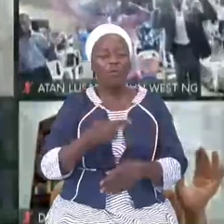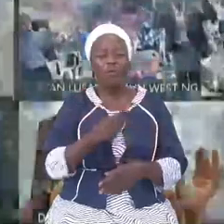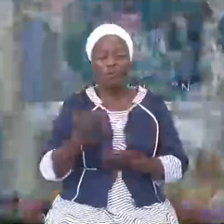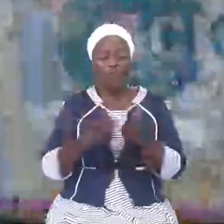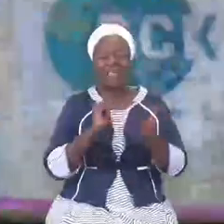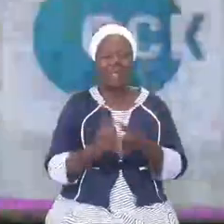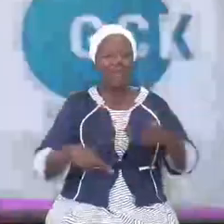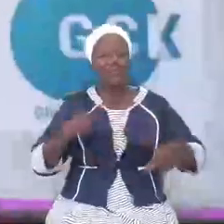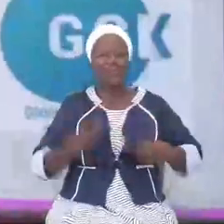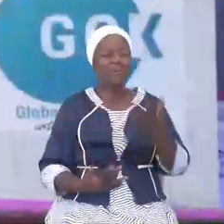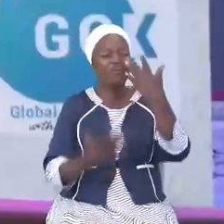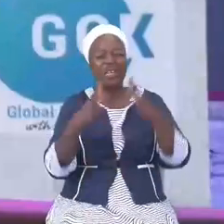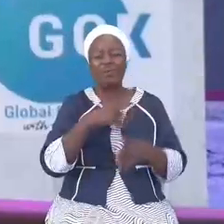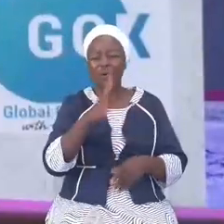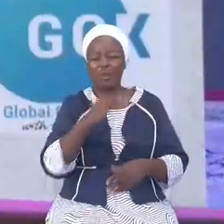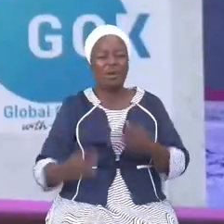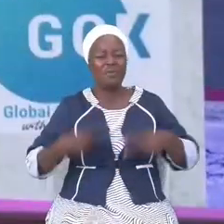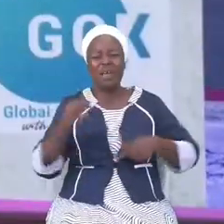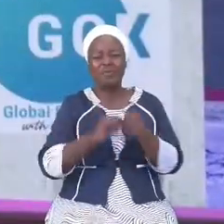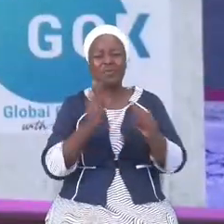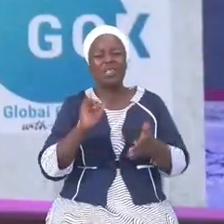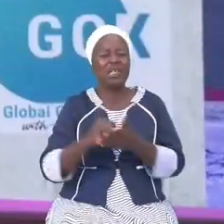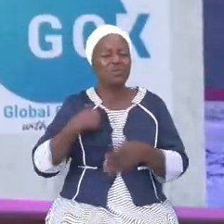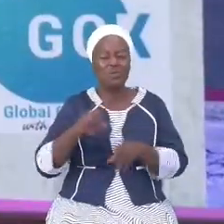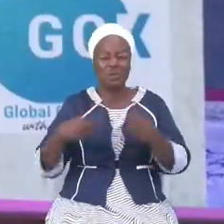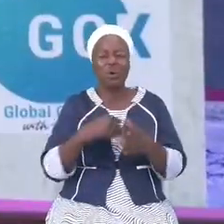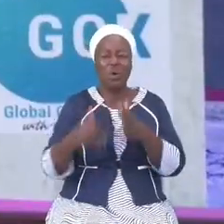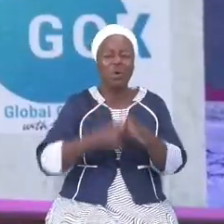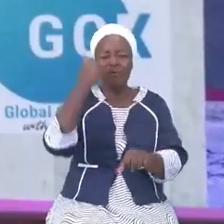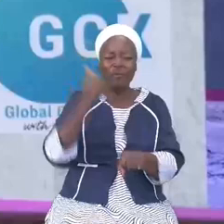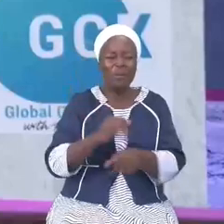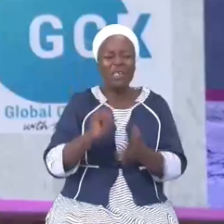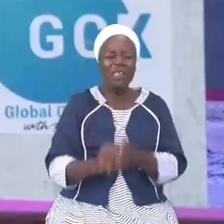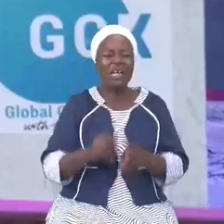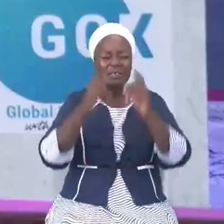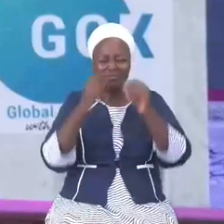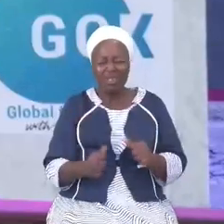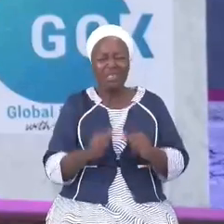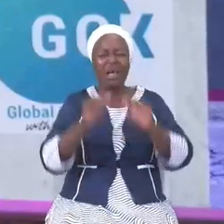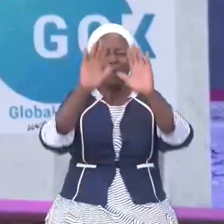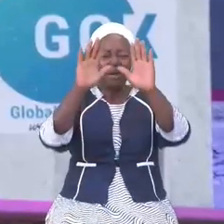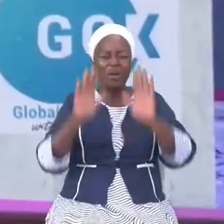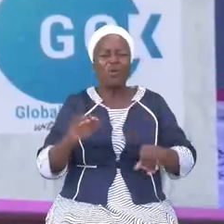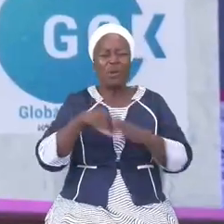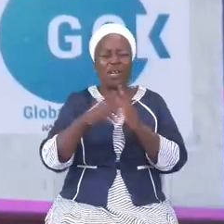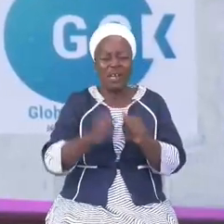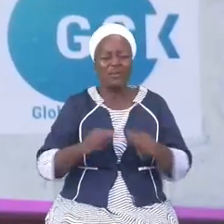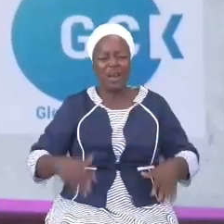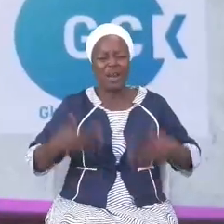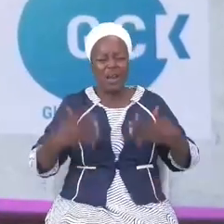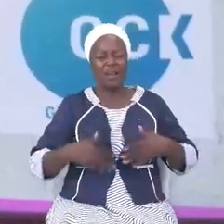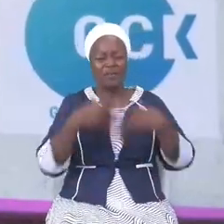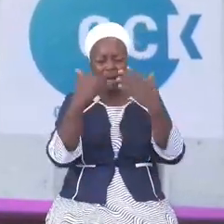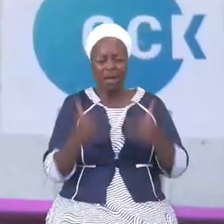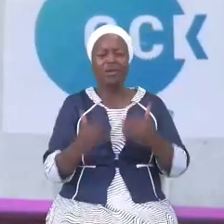Jésus. Confirme cet exaucement spontané, ce miracle spontané dans chaque vie maintenant. Merci